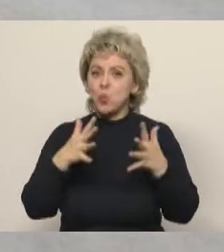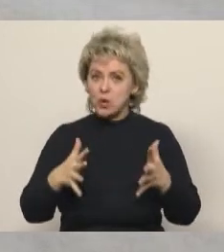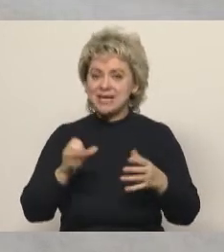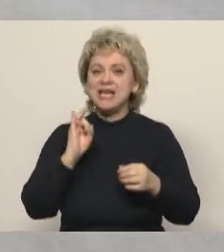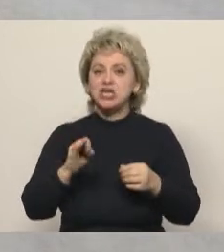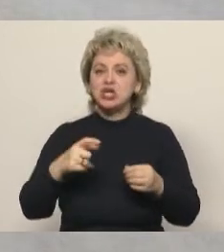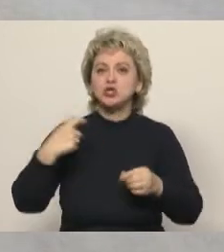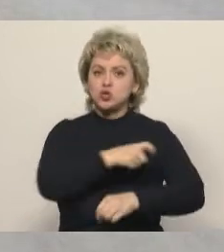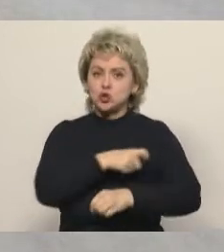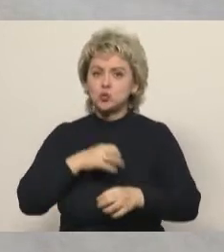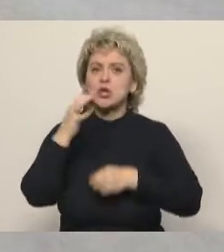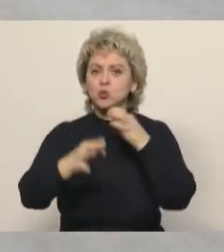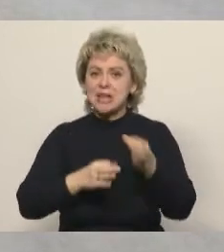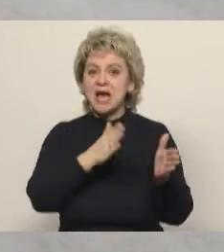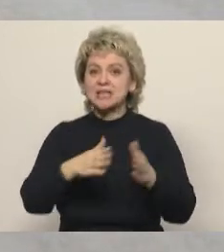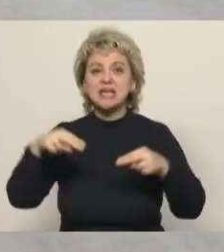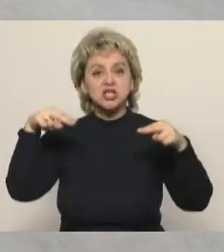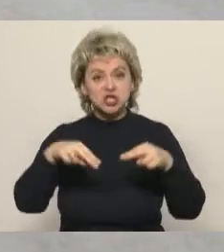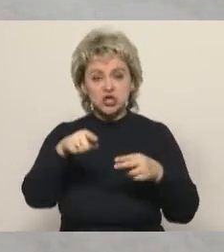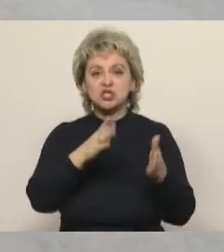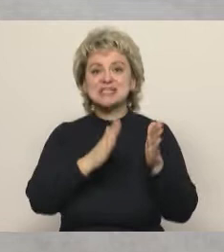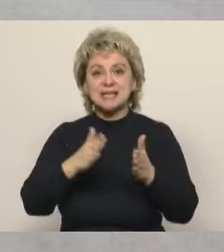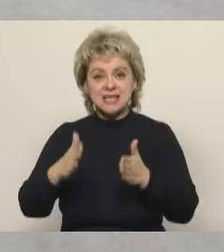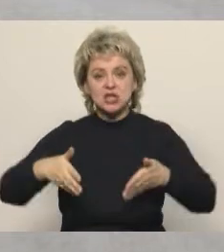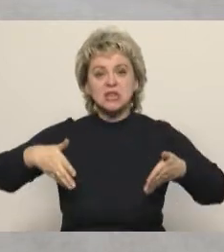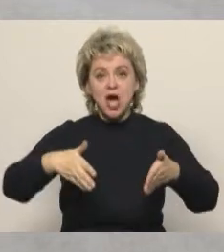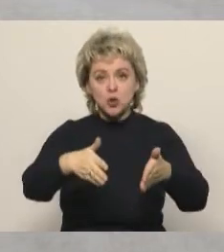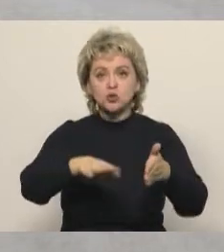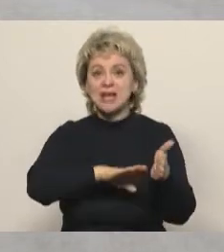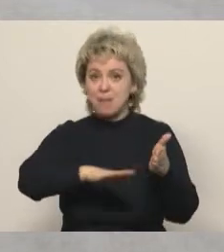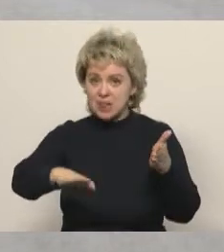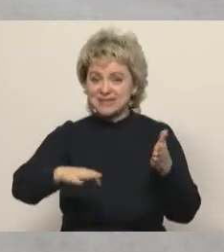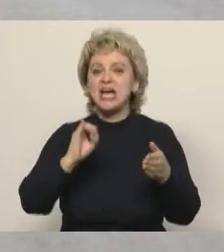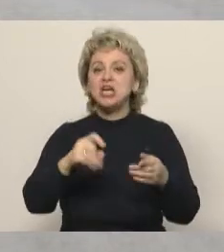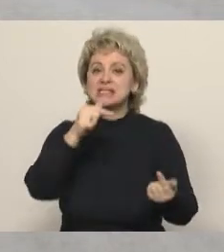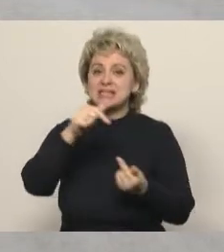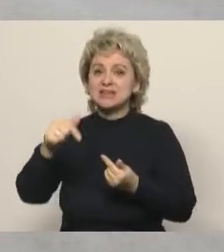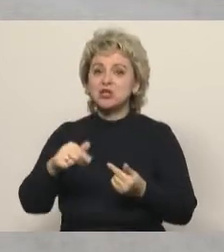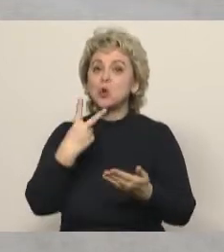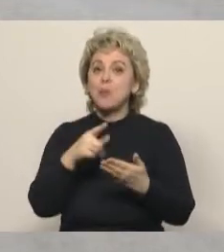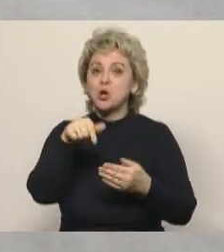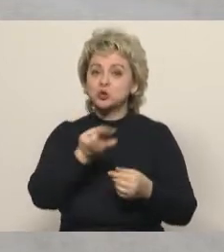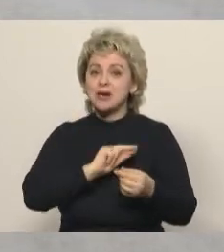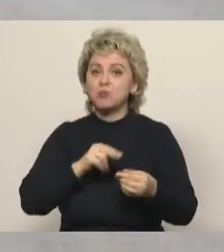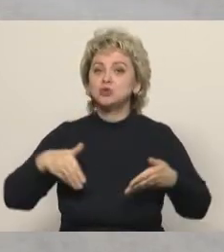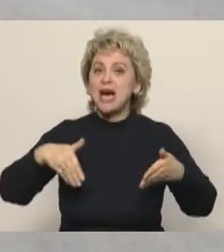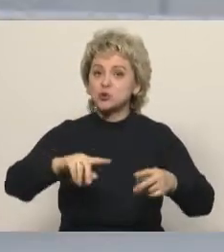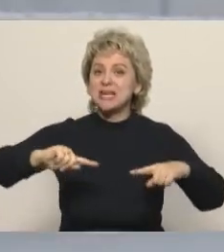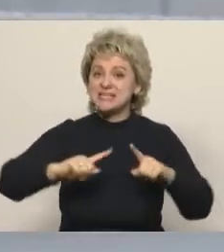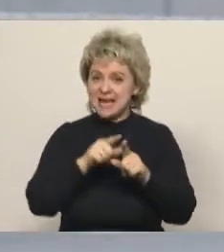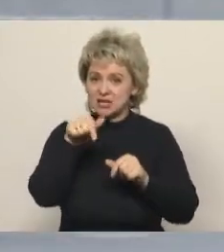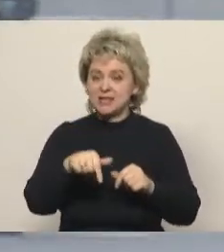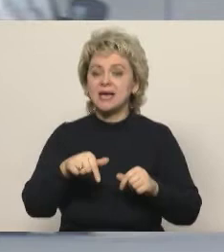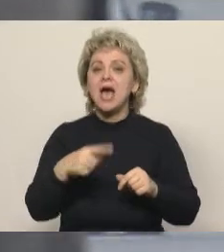И дежурный в круглосуточном режиме отслеживает состояние дорожного полотна и, соответственно, координирует работу дорожной техники.